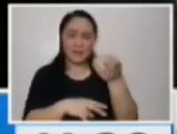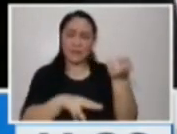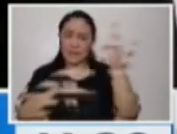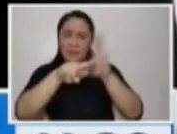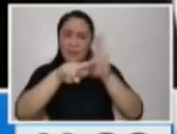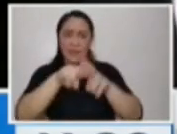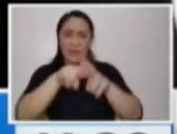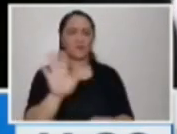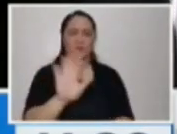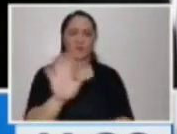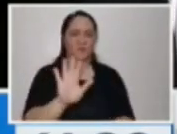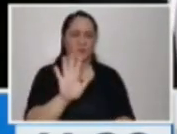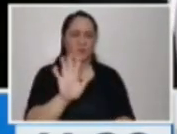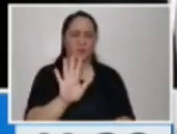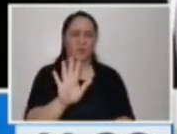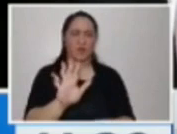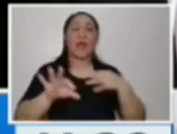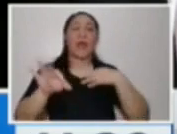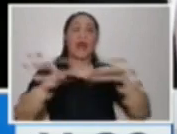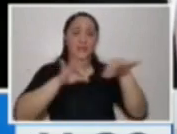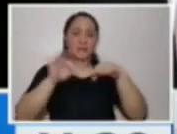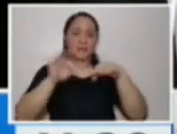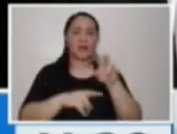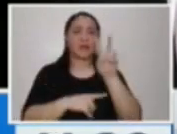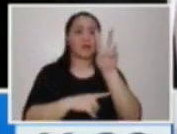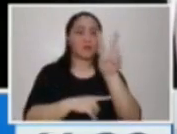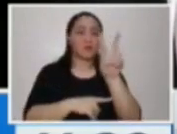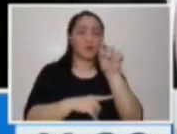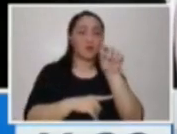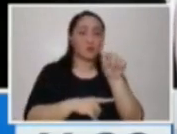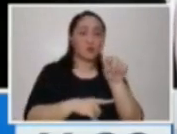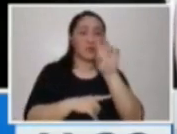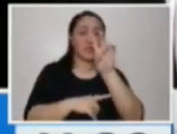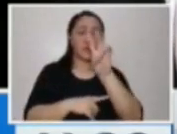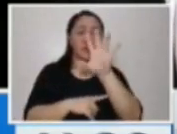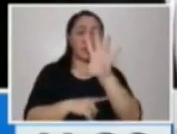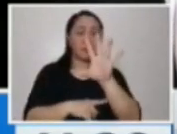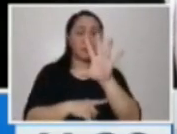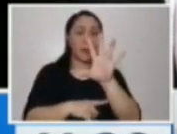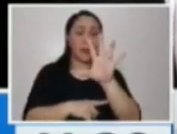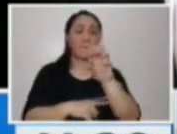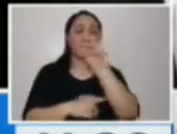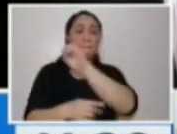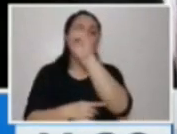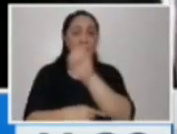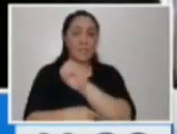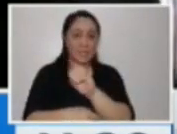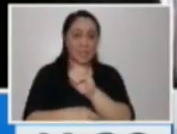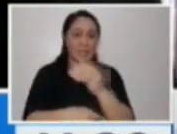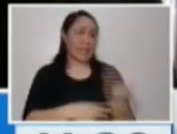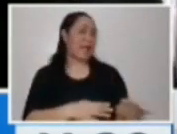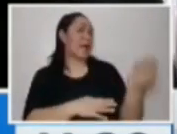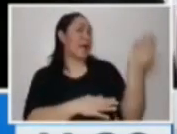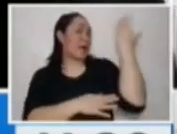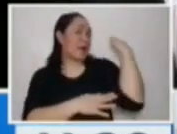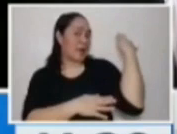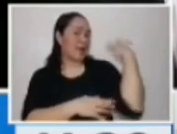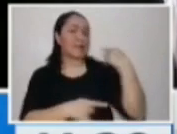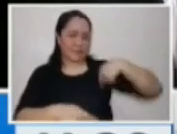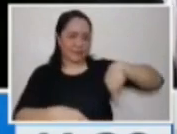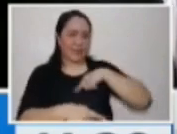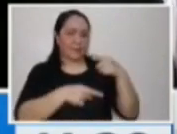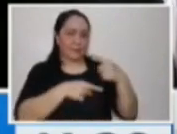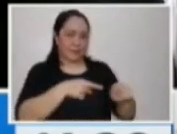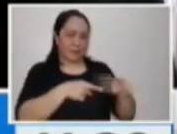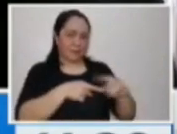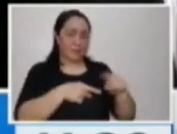mga daing ay lumalabas na po ngayon. Ay sinasabi nila na this is so unfair. Hindi na nga nabigyan ng ayuda yung mga